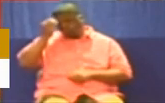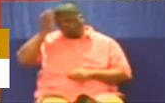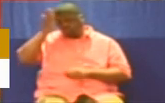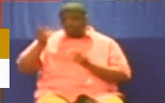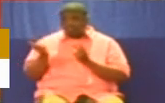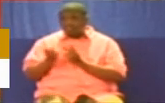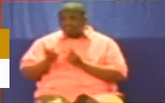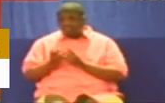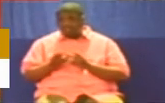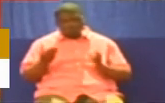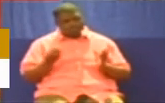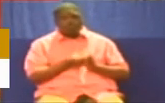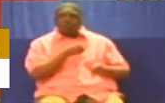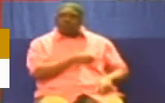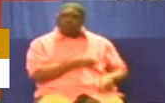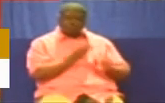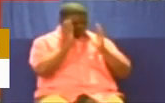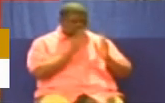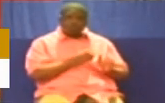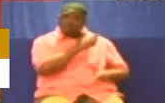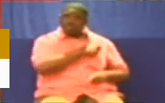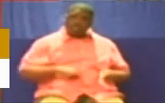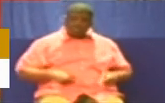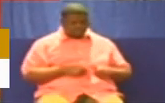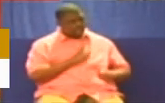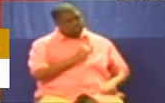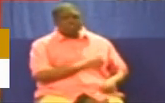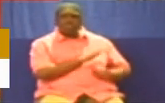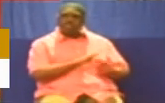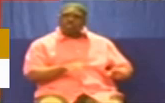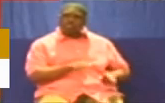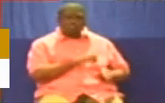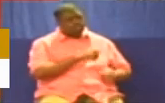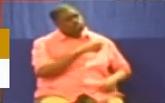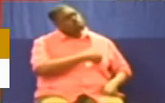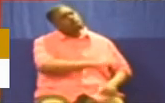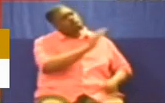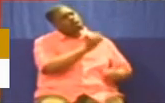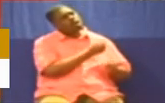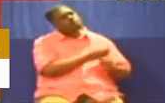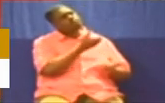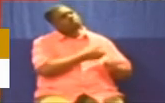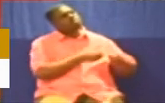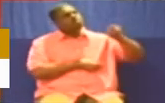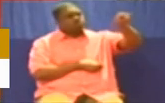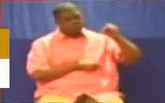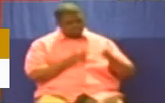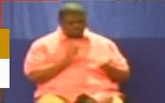ni pamoja na kwamba kama Mheshimiwa Rais alivyotuahimiza kwamba watu wakafanya kazi wakalime kule vijijini, lakini